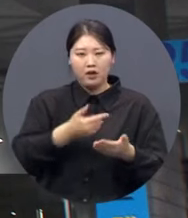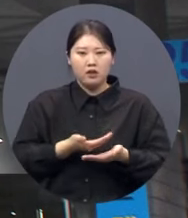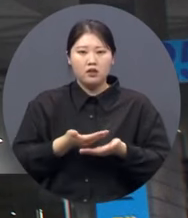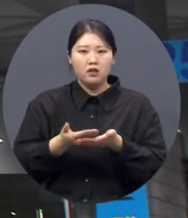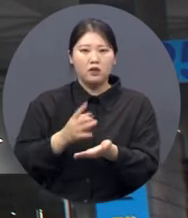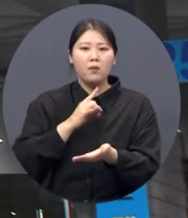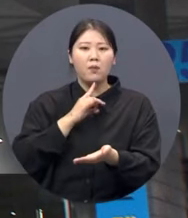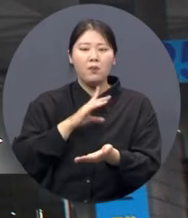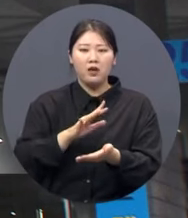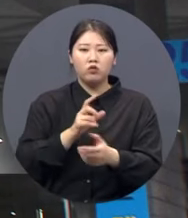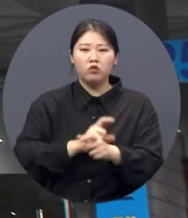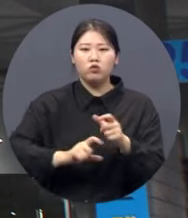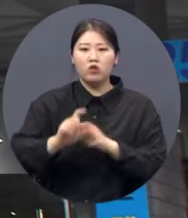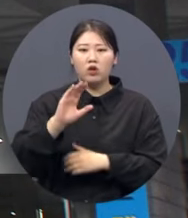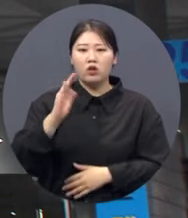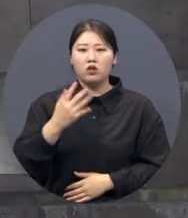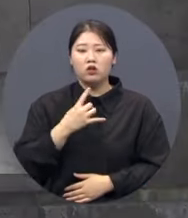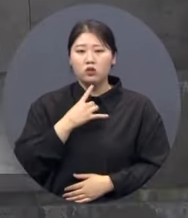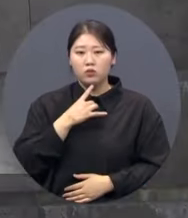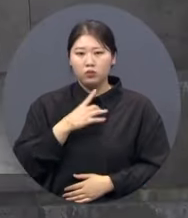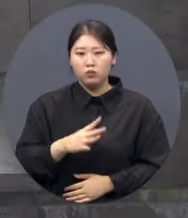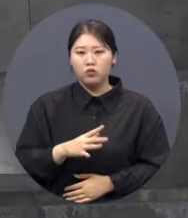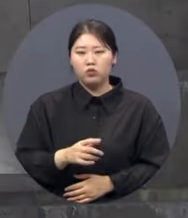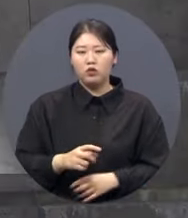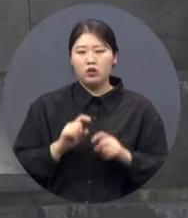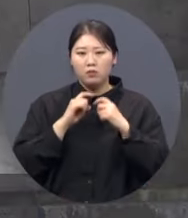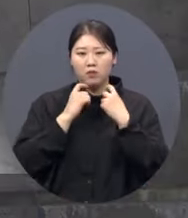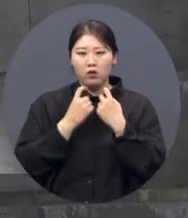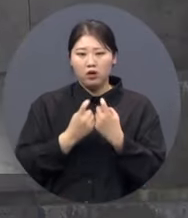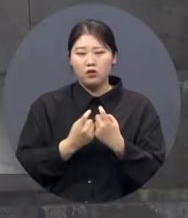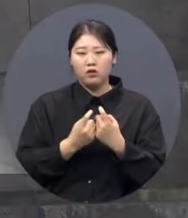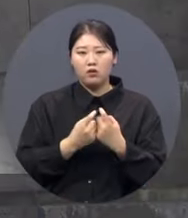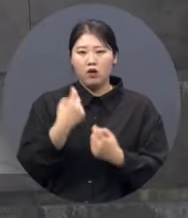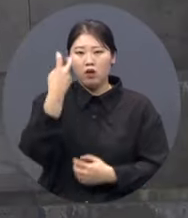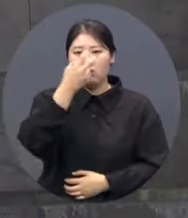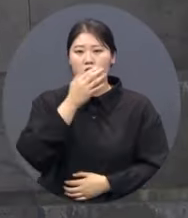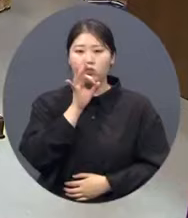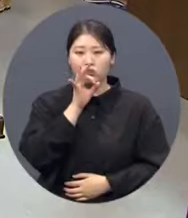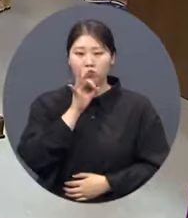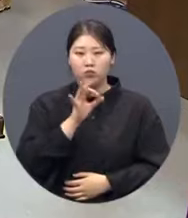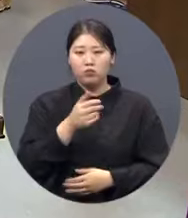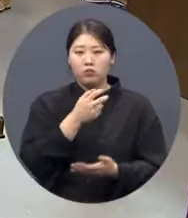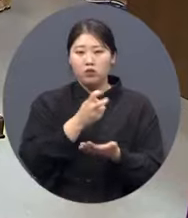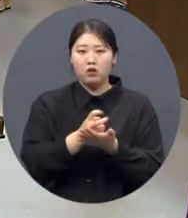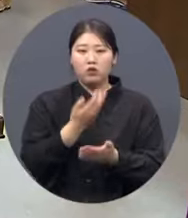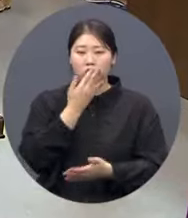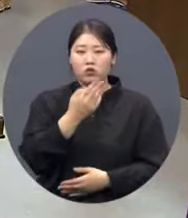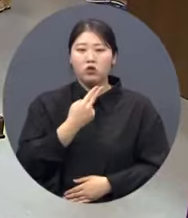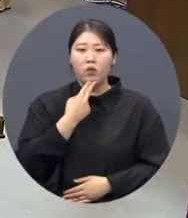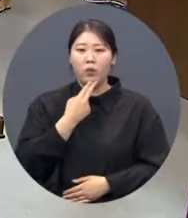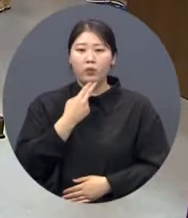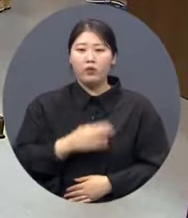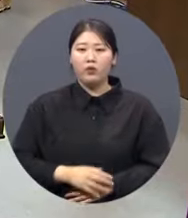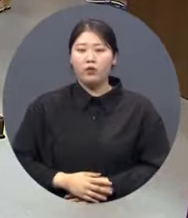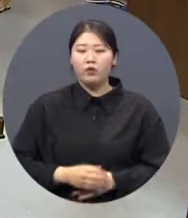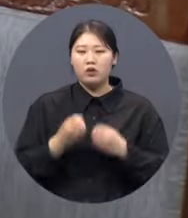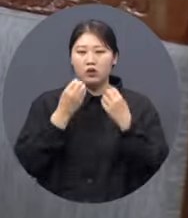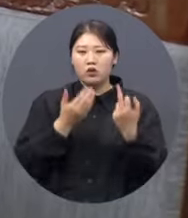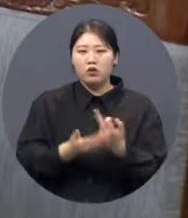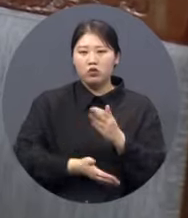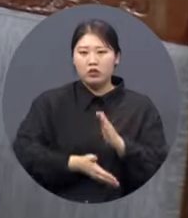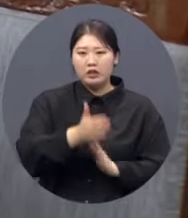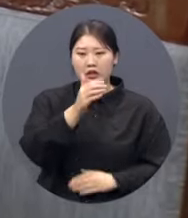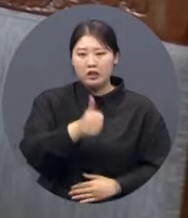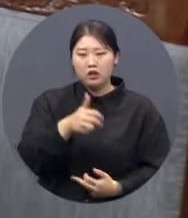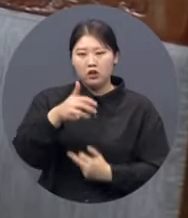과정만 추가했을뿐 객관적으로 검증할 수 있는 대책은 내놓지 않습니다 새로운 제주시장 포장